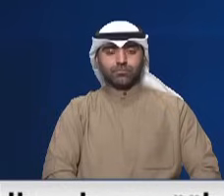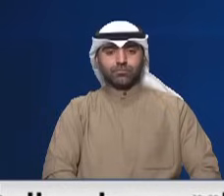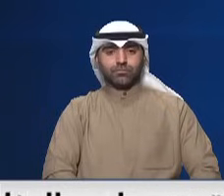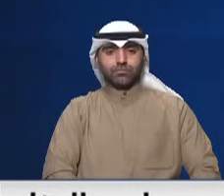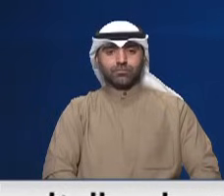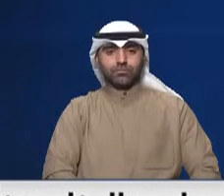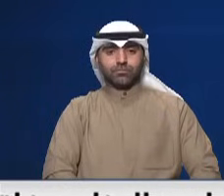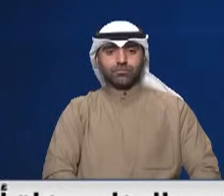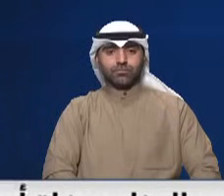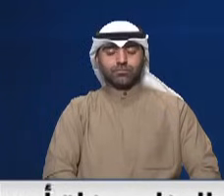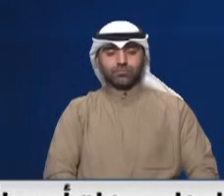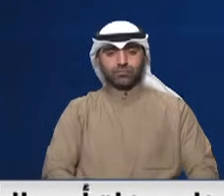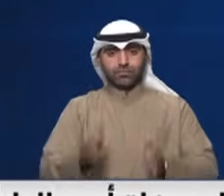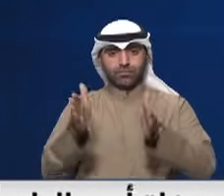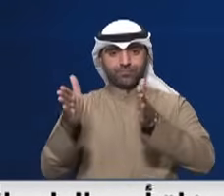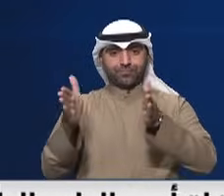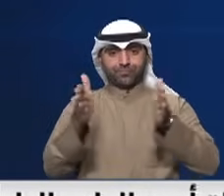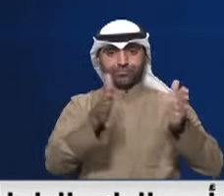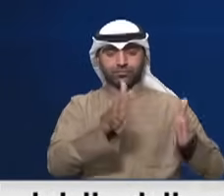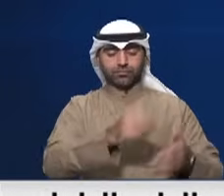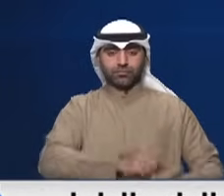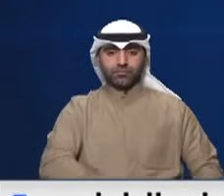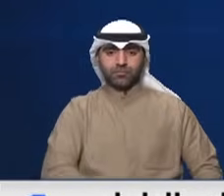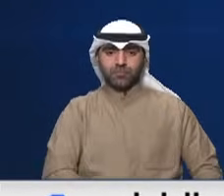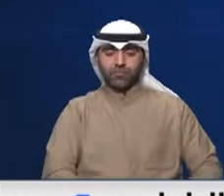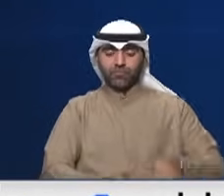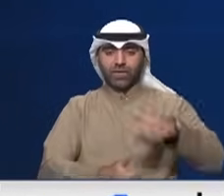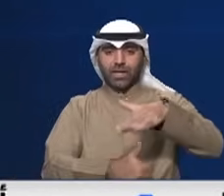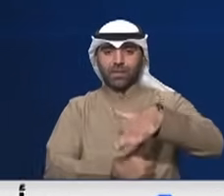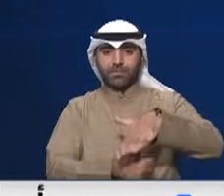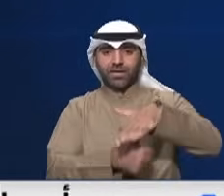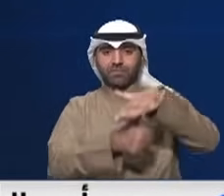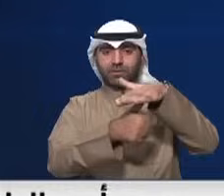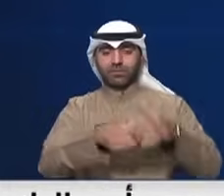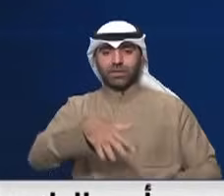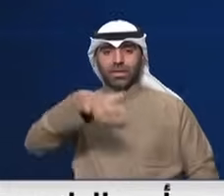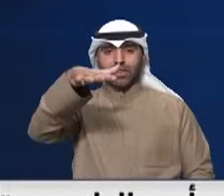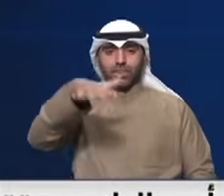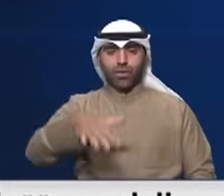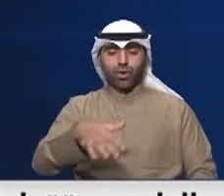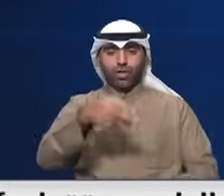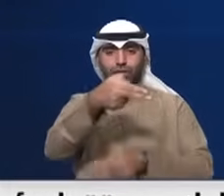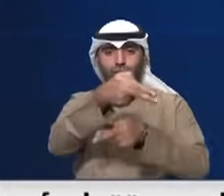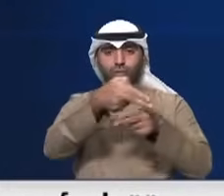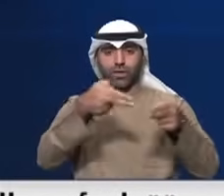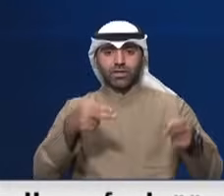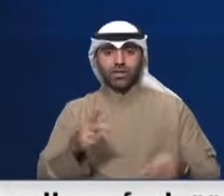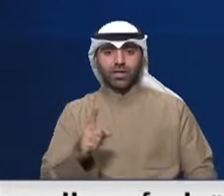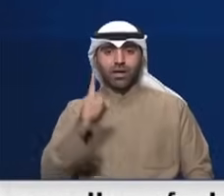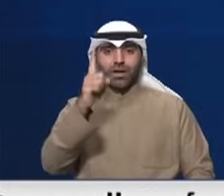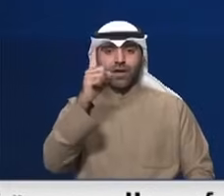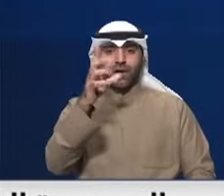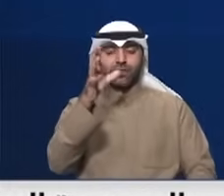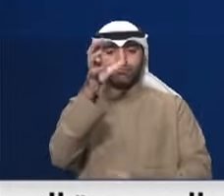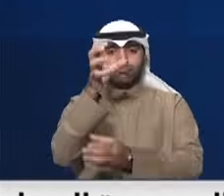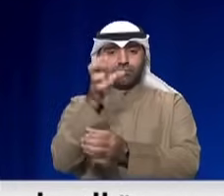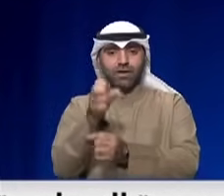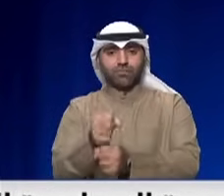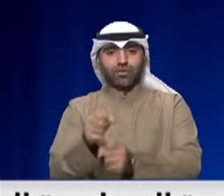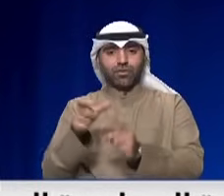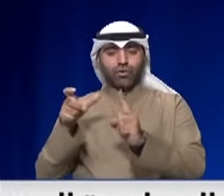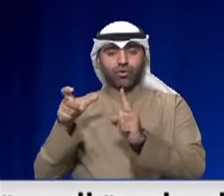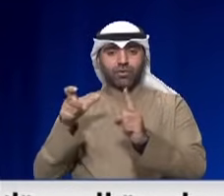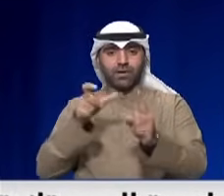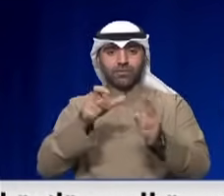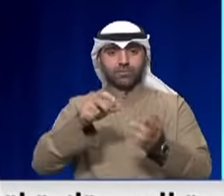الصحه تلقى حضره صاحب السمو امير البلاد الشيخ مشعل الاحمد الجابر الصباح حفظه الله ورعاه برقيه